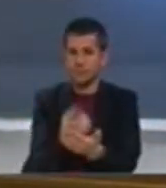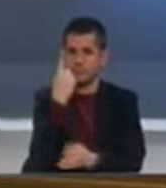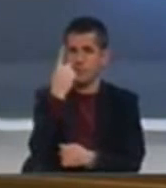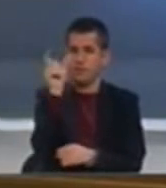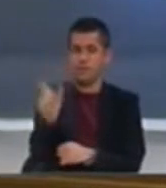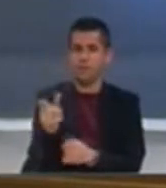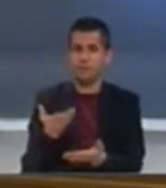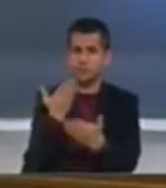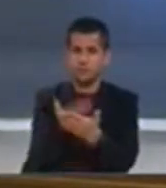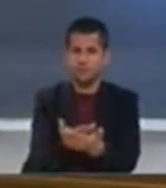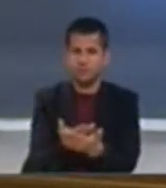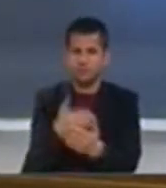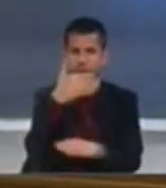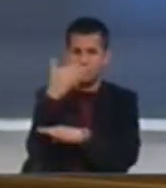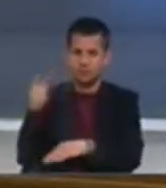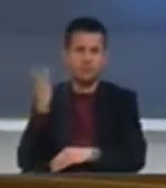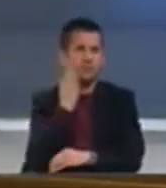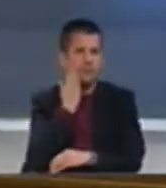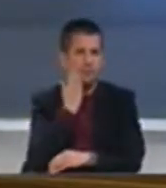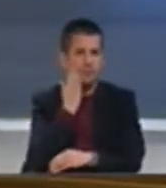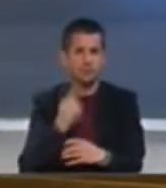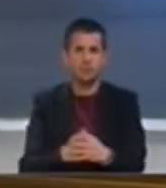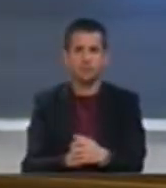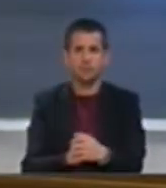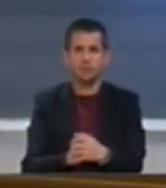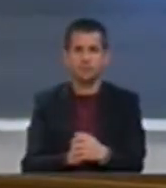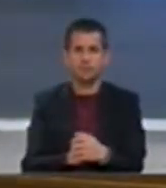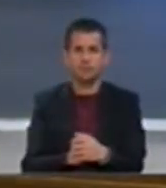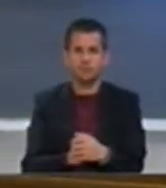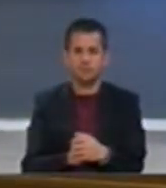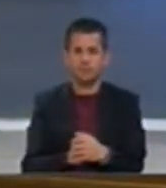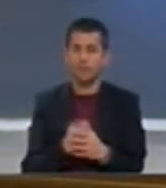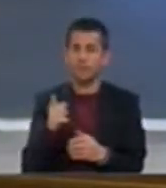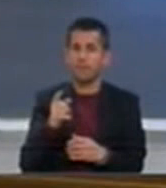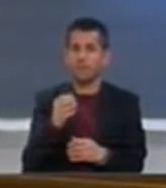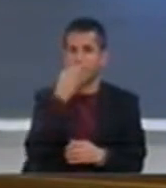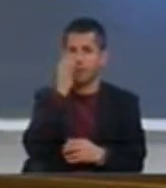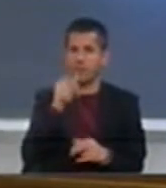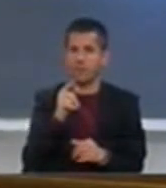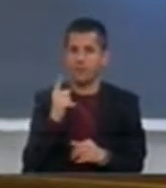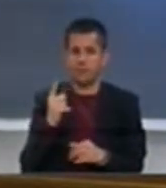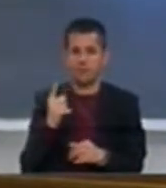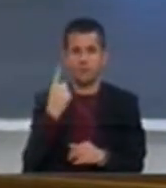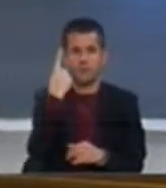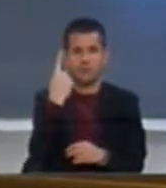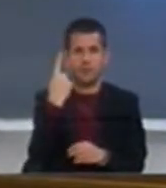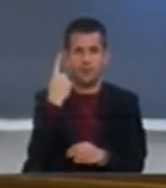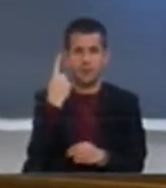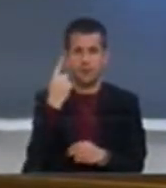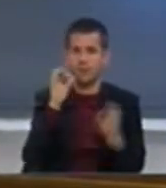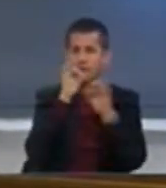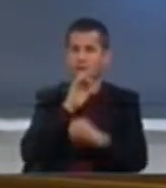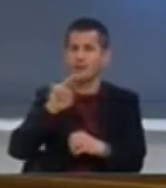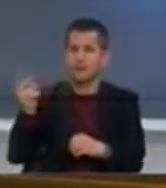të, kompania amerikane Control Global. Në raportimet shumëta është thënë që ka qenë një tender burimor, më thonë që nuk